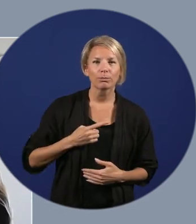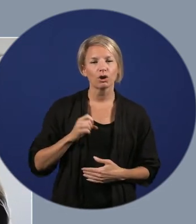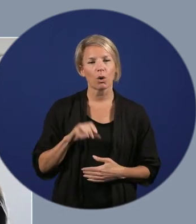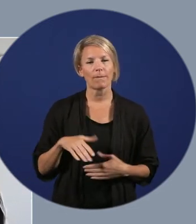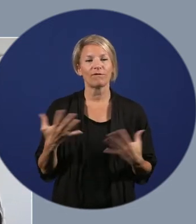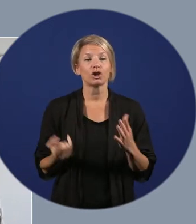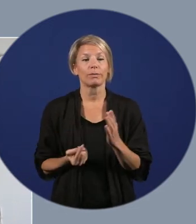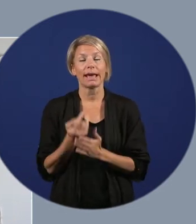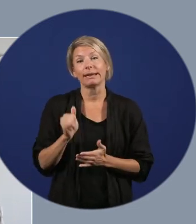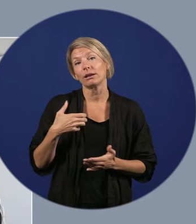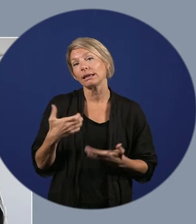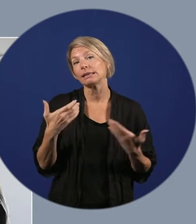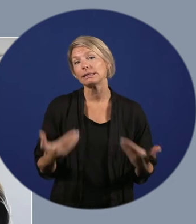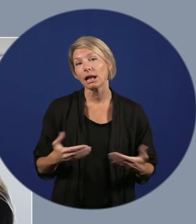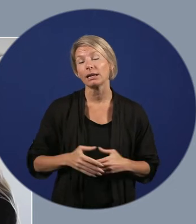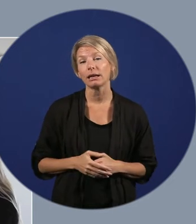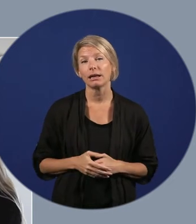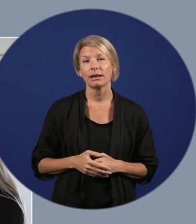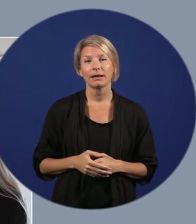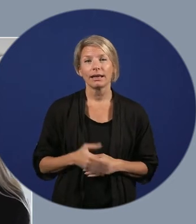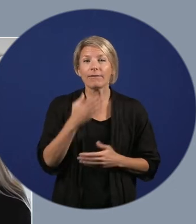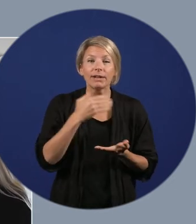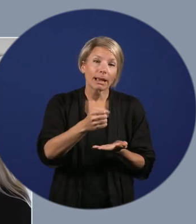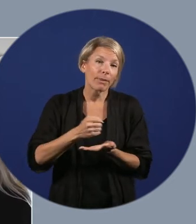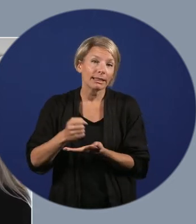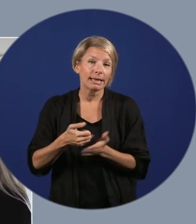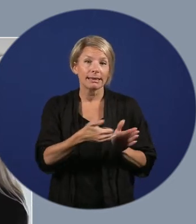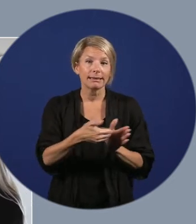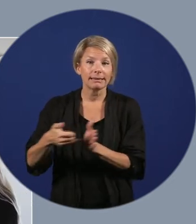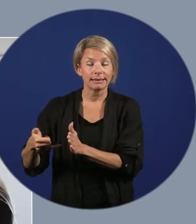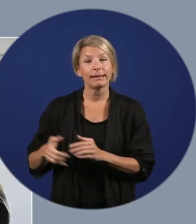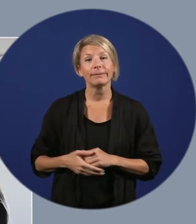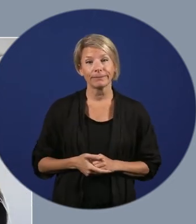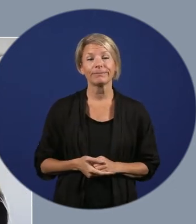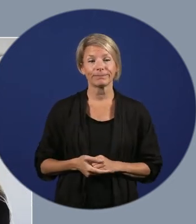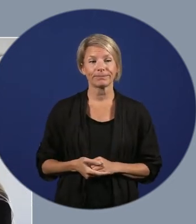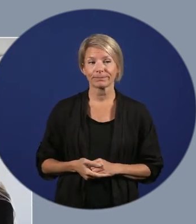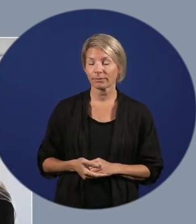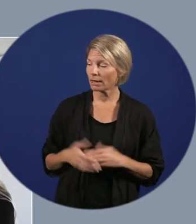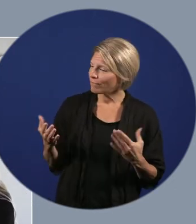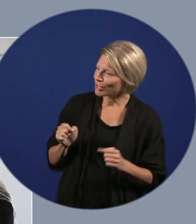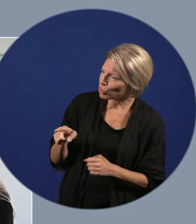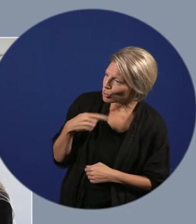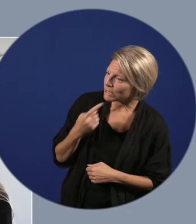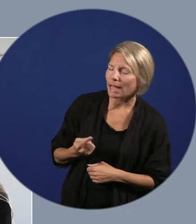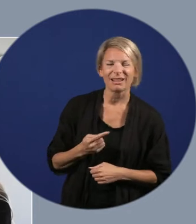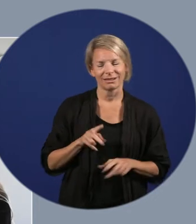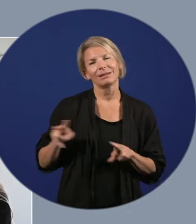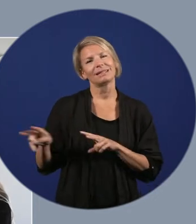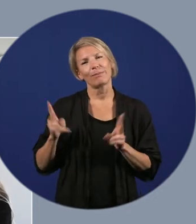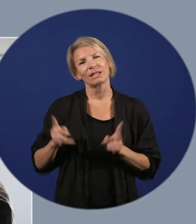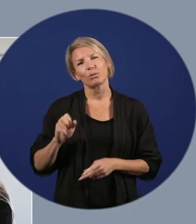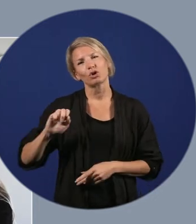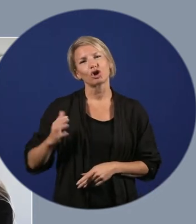som händer i riksdagen och vad det är för partier och så. Skulle du säga? Ja, samma sak som Gry